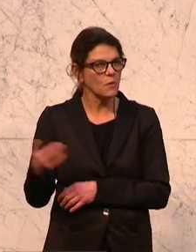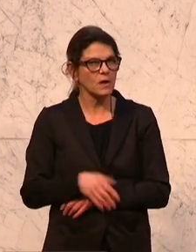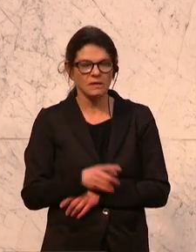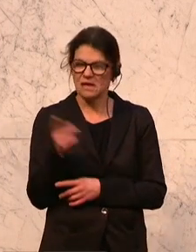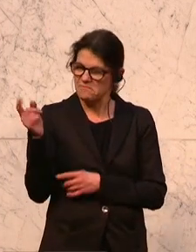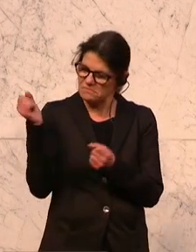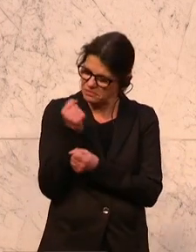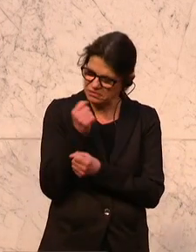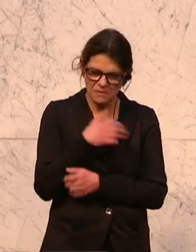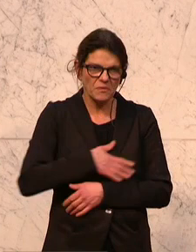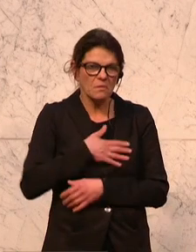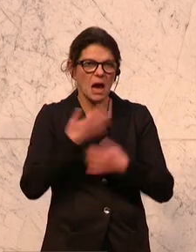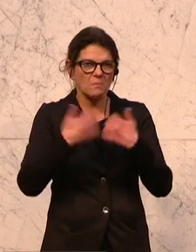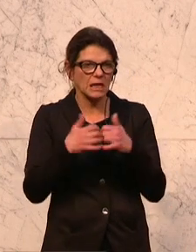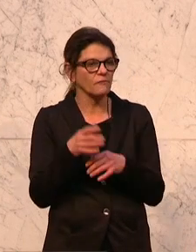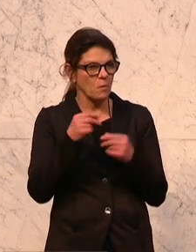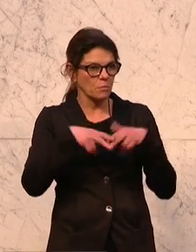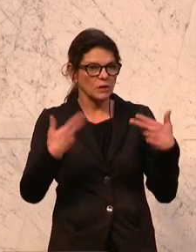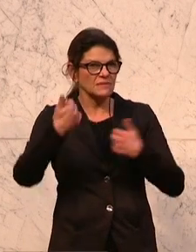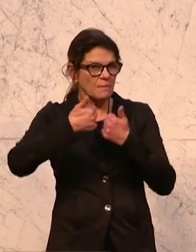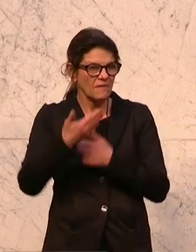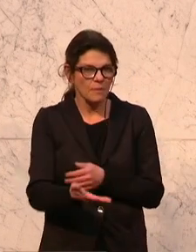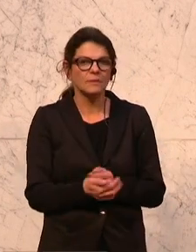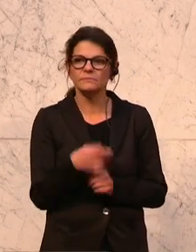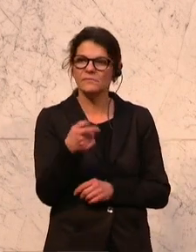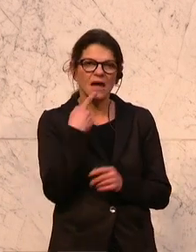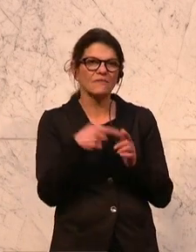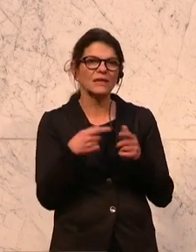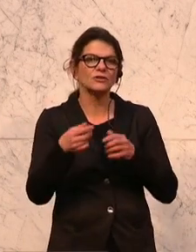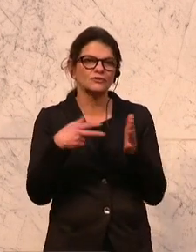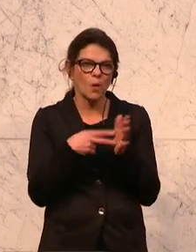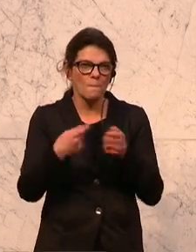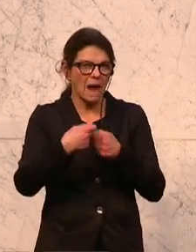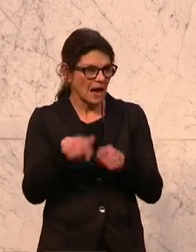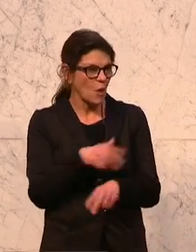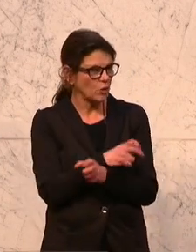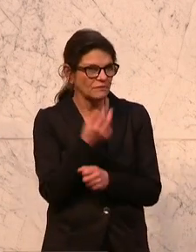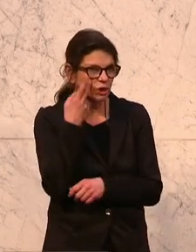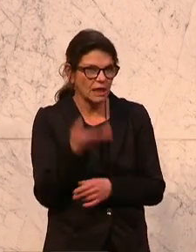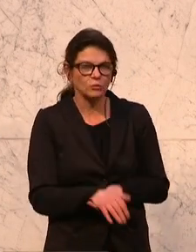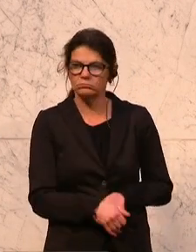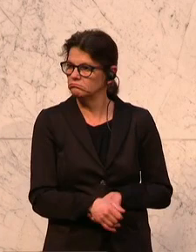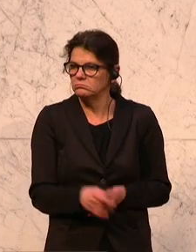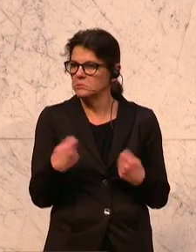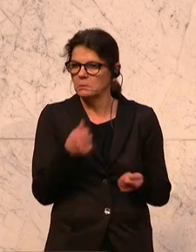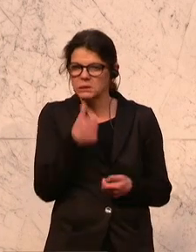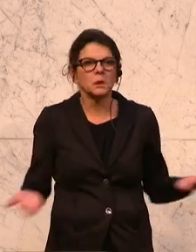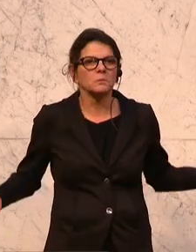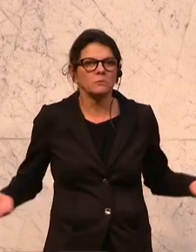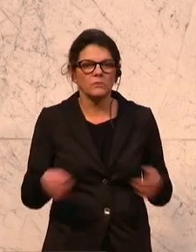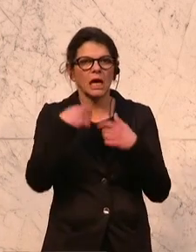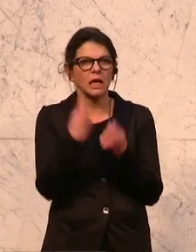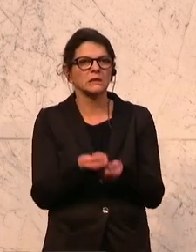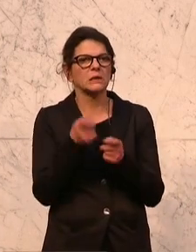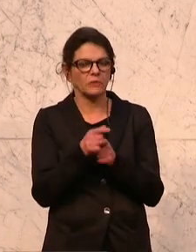desaströsen Bericht der Bundeswettbewerbsbehörde hinsichtlich des Strommarkts in Österreich. Die stellen fest, den gibt es eigentlich nicht, sondern es gibt ein